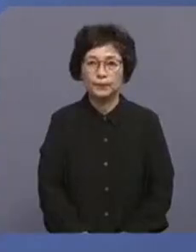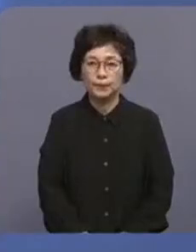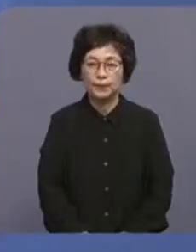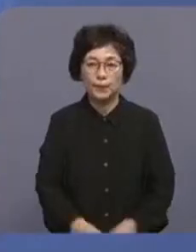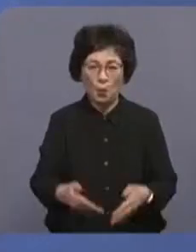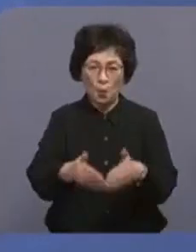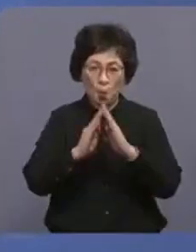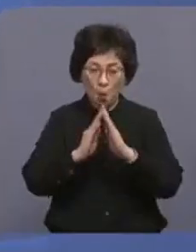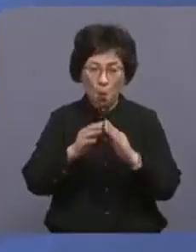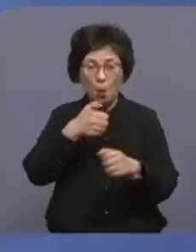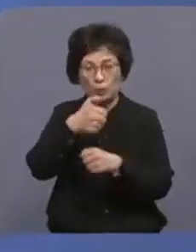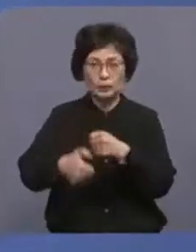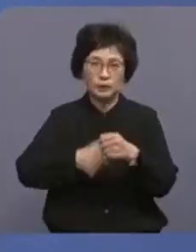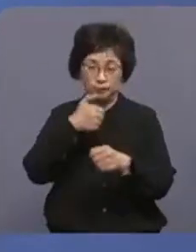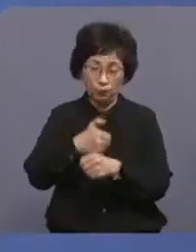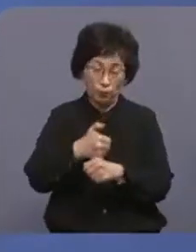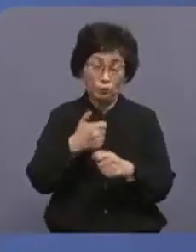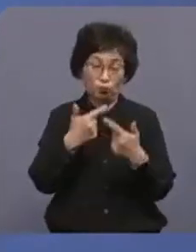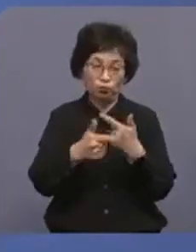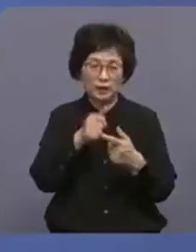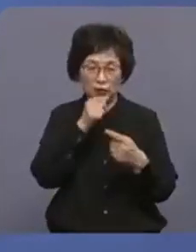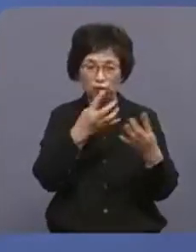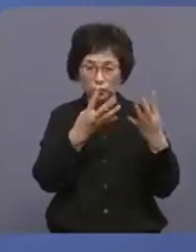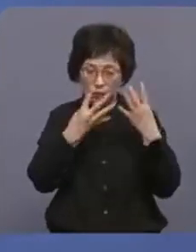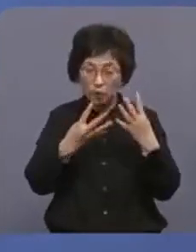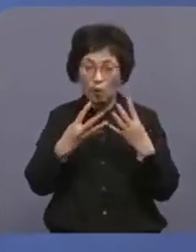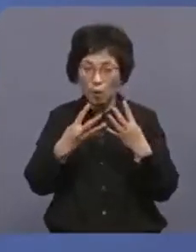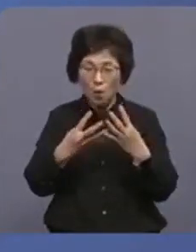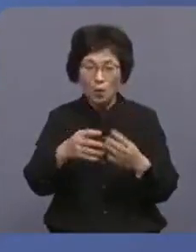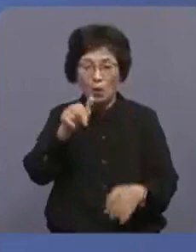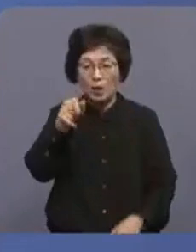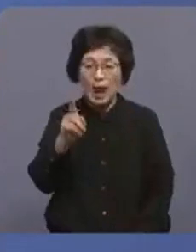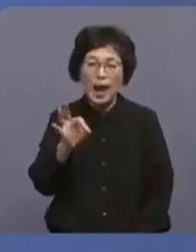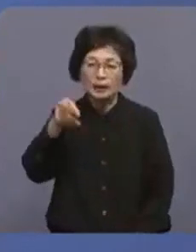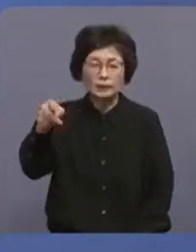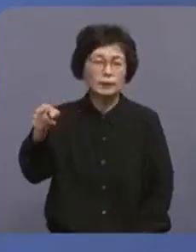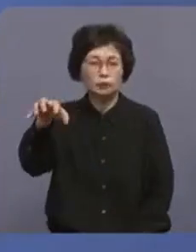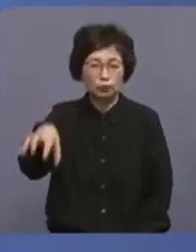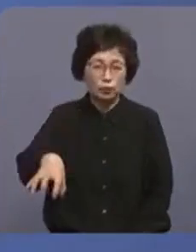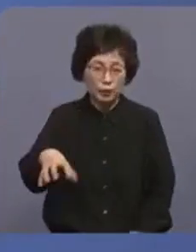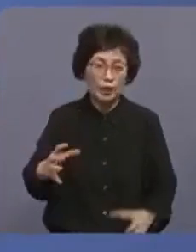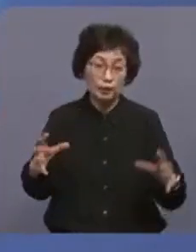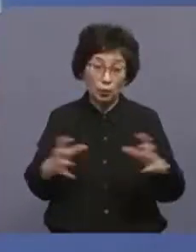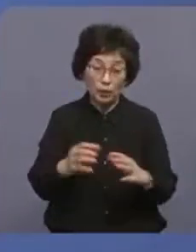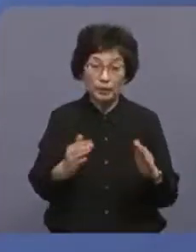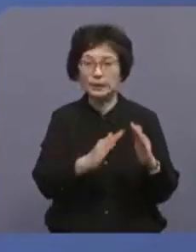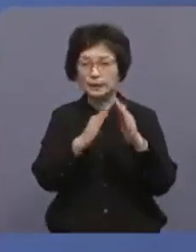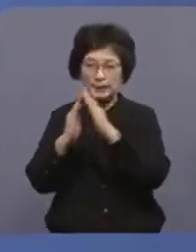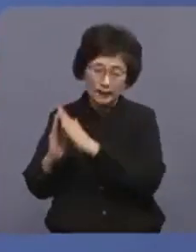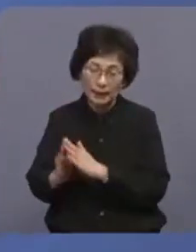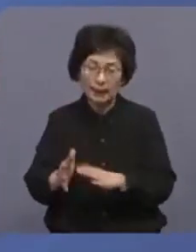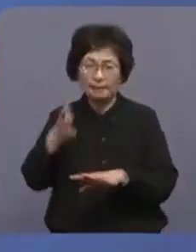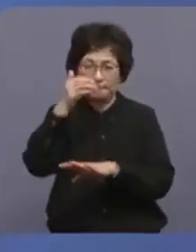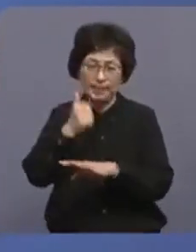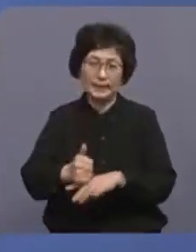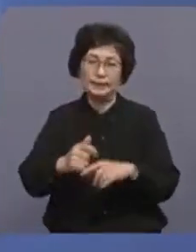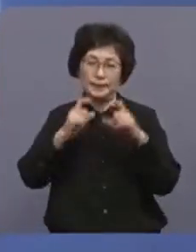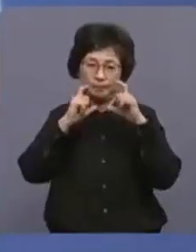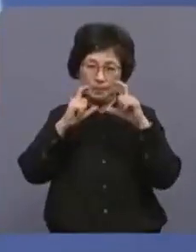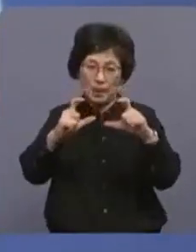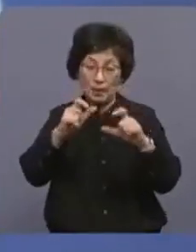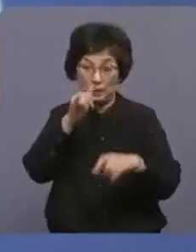지은 지 50년이 넘은 부산구치소와 부산교도소를 강서구 대저동 일대로 통합 이전하라는 최종 권고안이